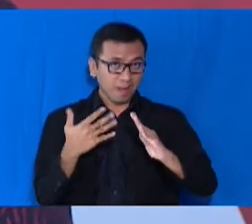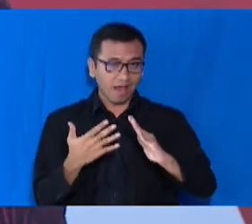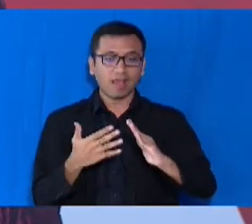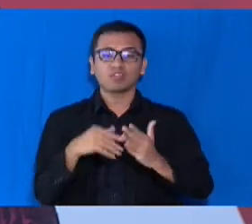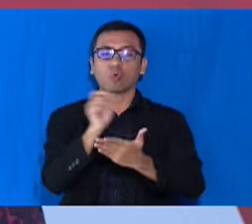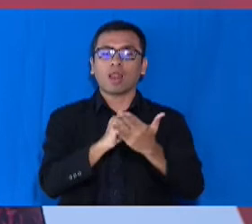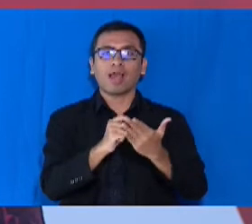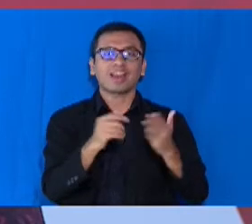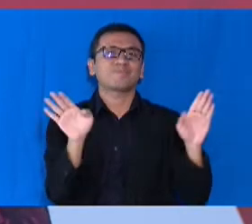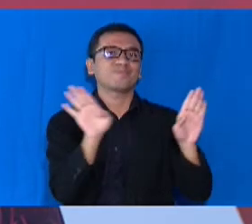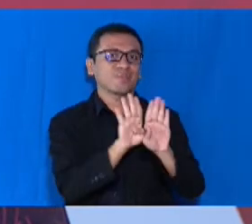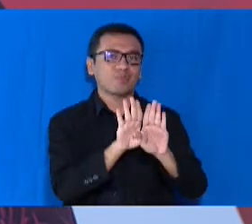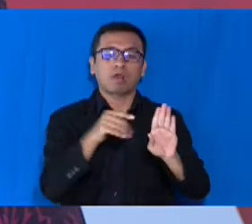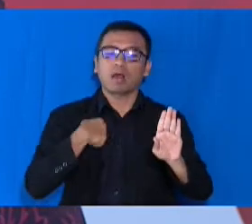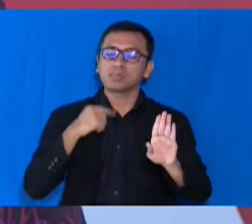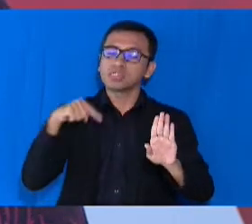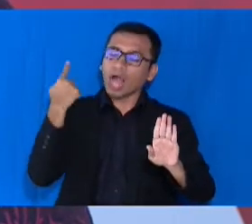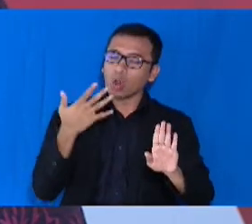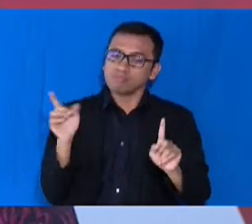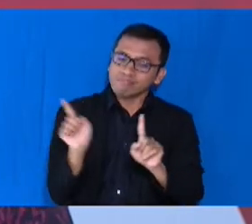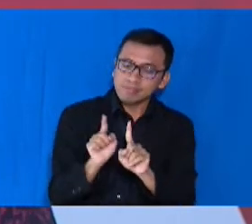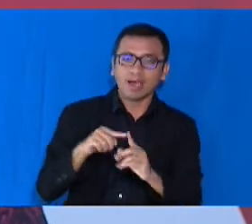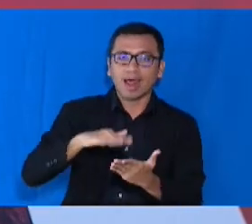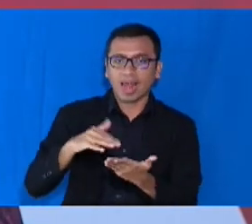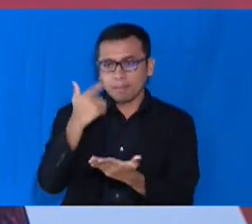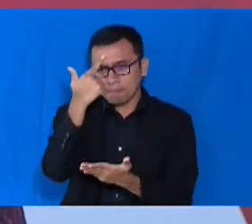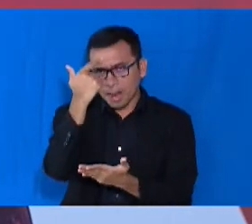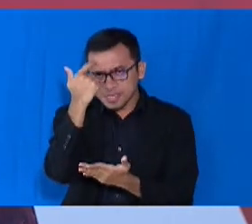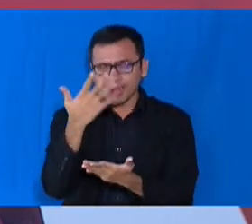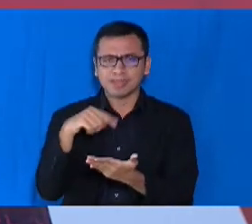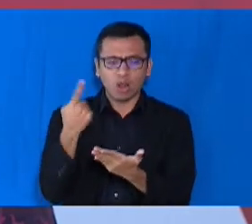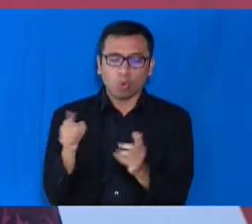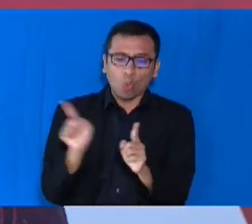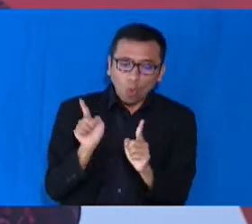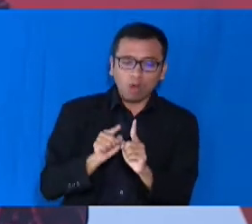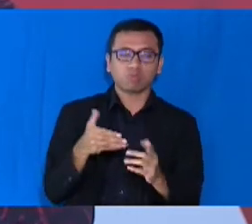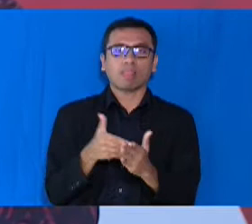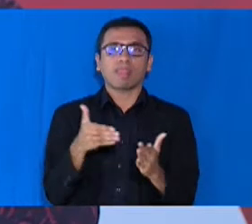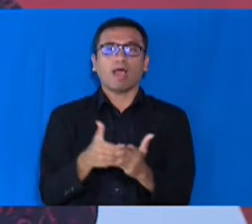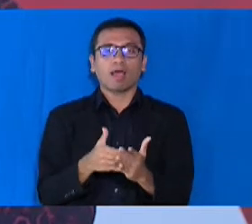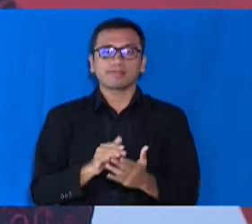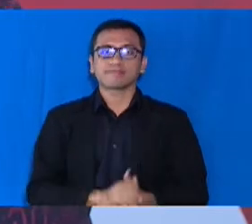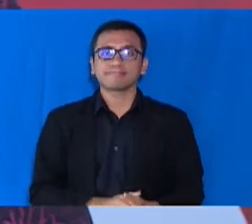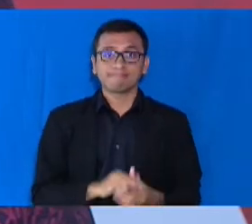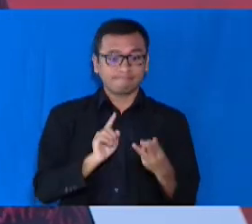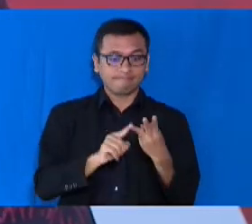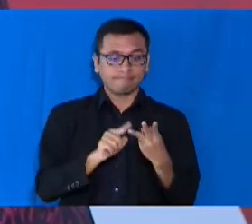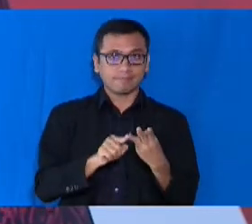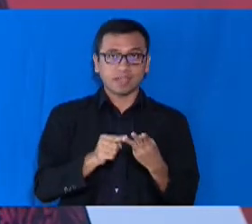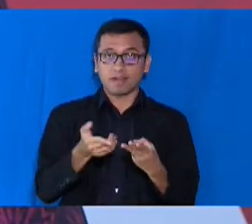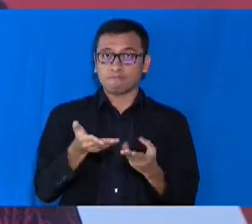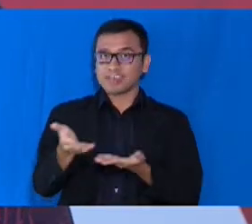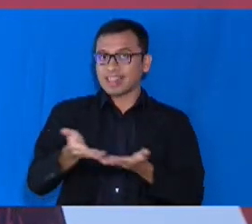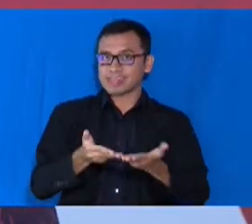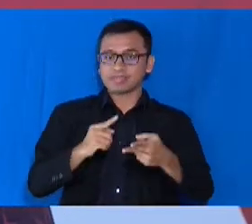anak-anak kita, keluarga kita. Tantangan berikutnya adalah fasilitas.